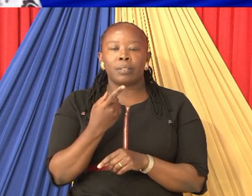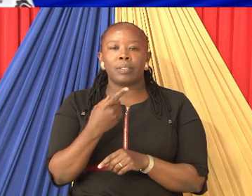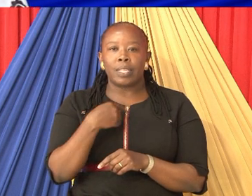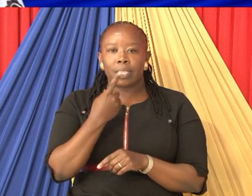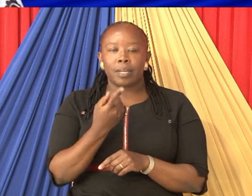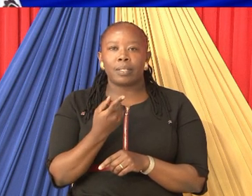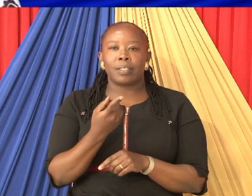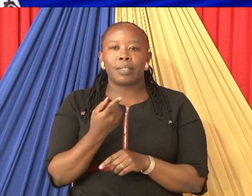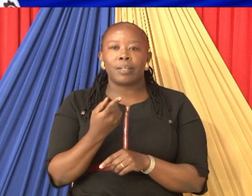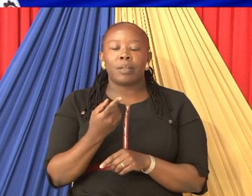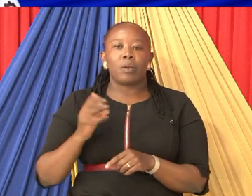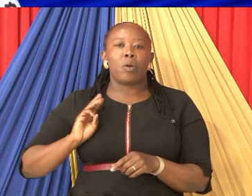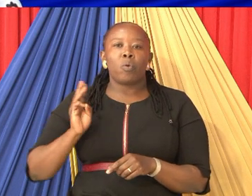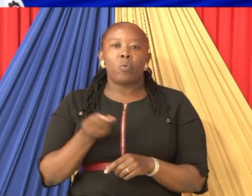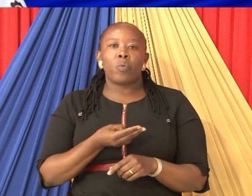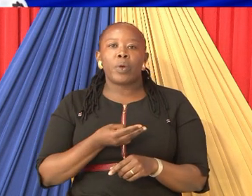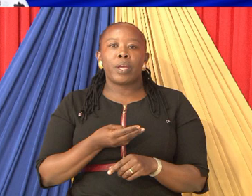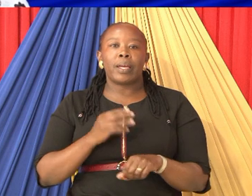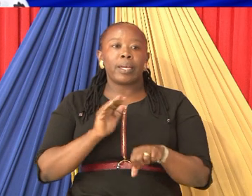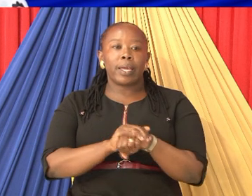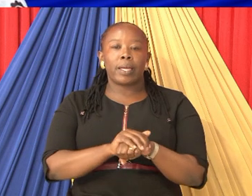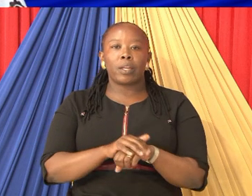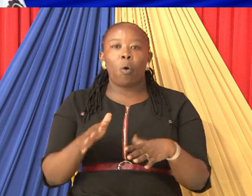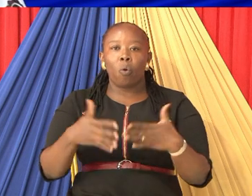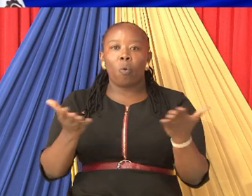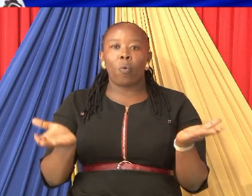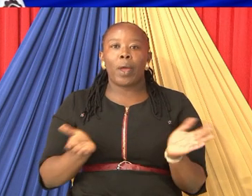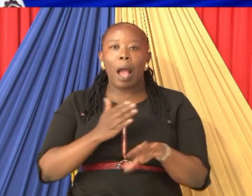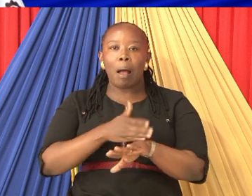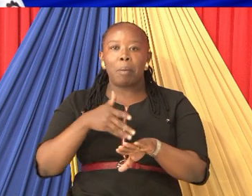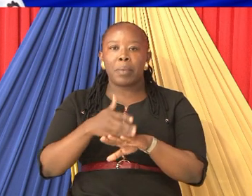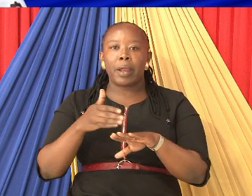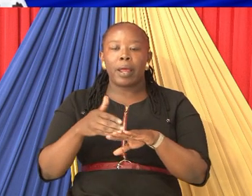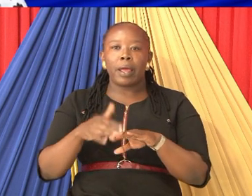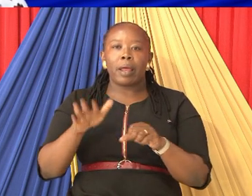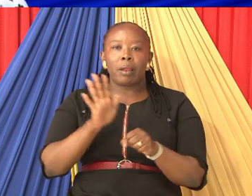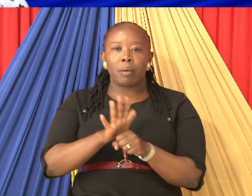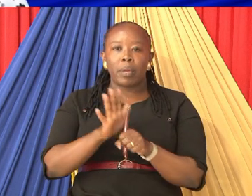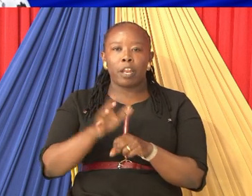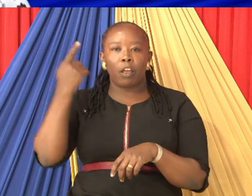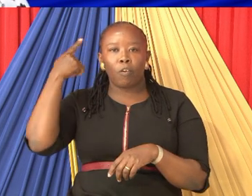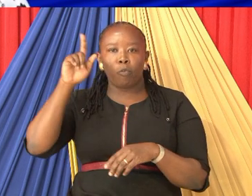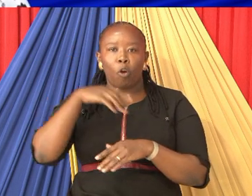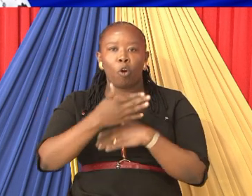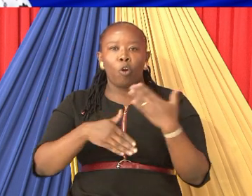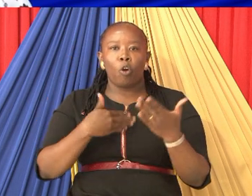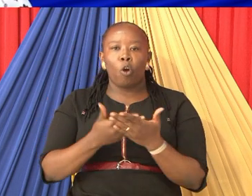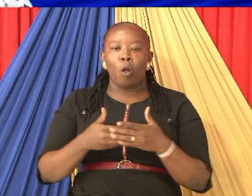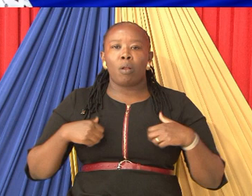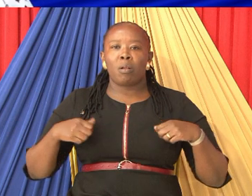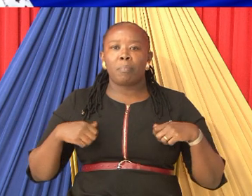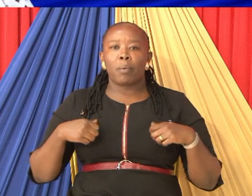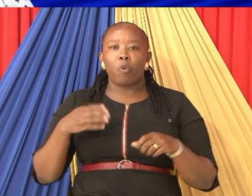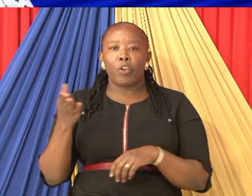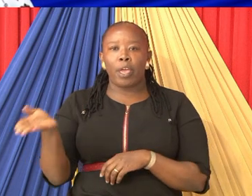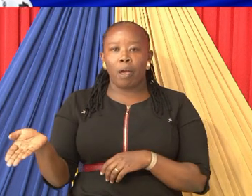wakawaambia, tupate watu mikate mingi hapa nyikani, hata kushibisha mkutano mkuu namna